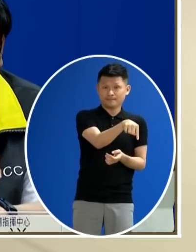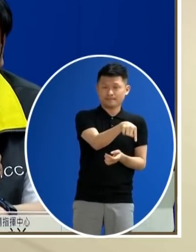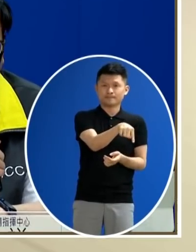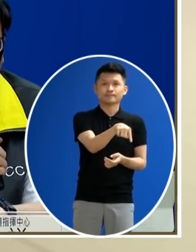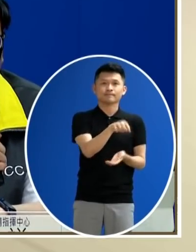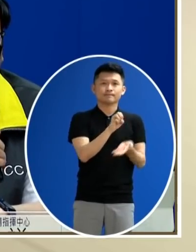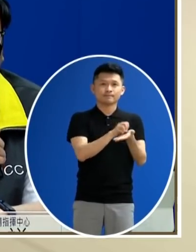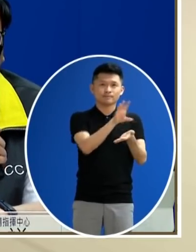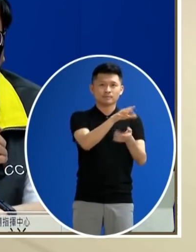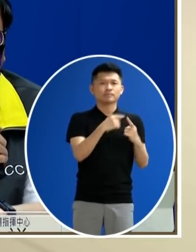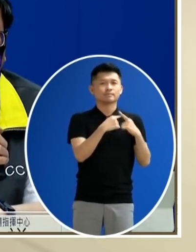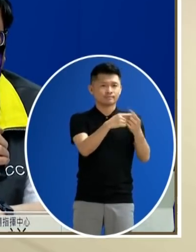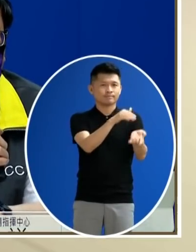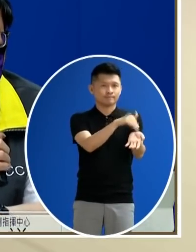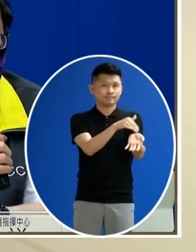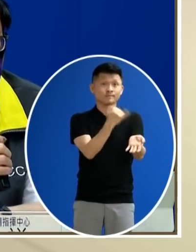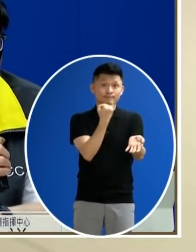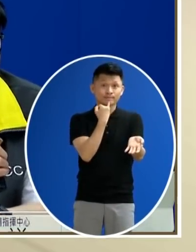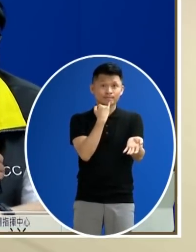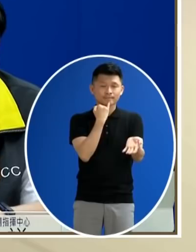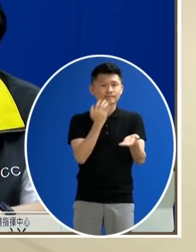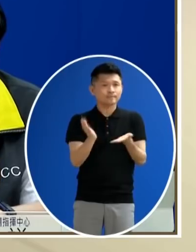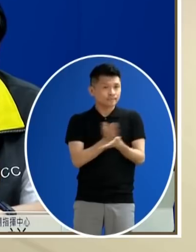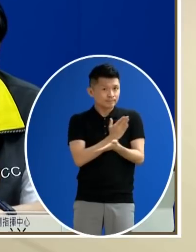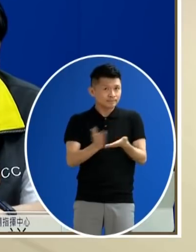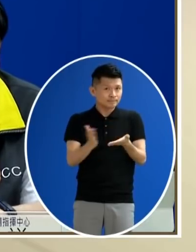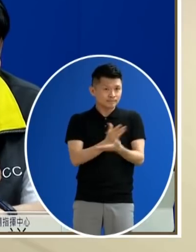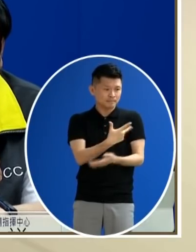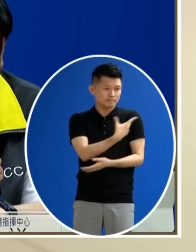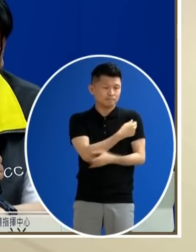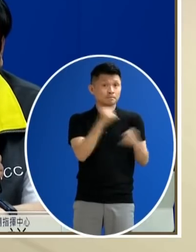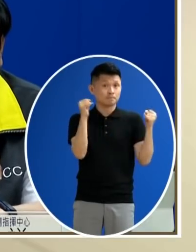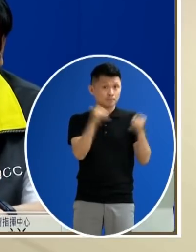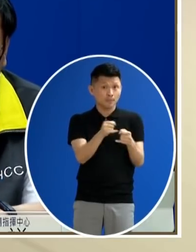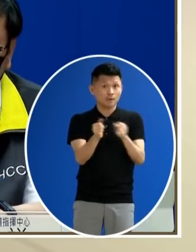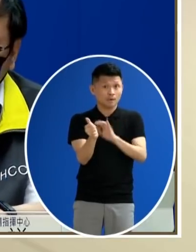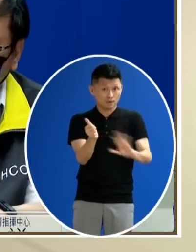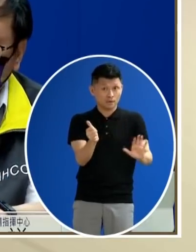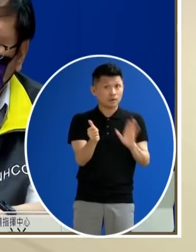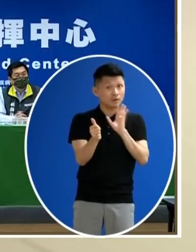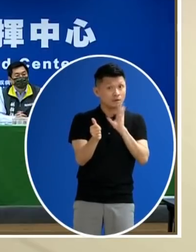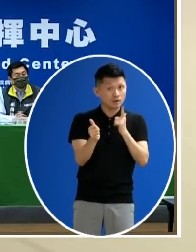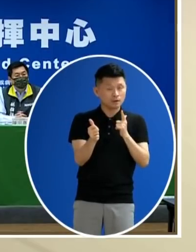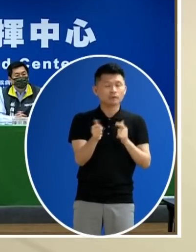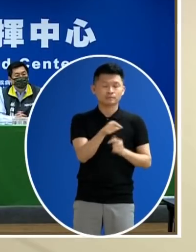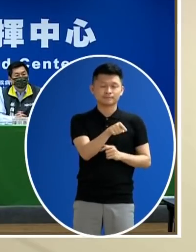做就诊，那看是否为不良事件的部分。